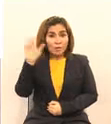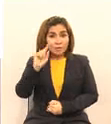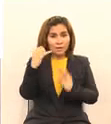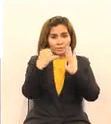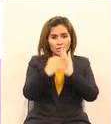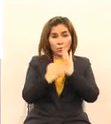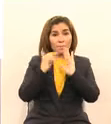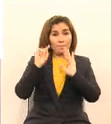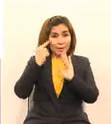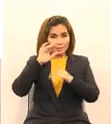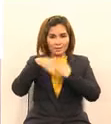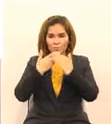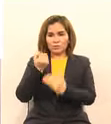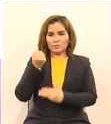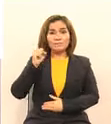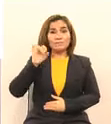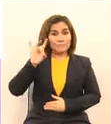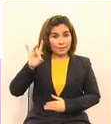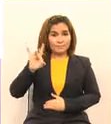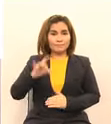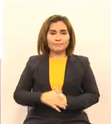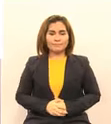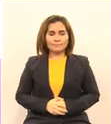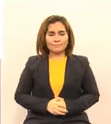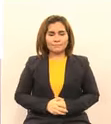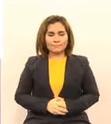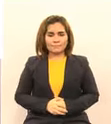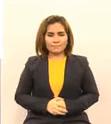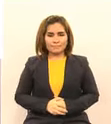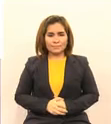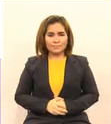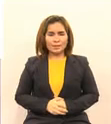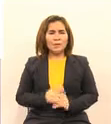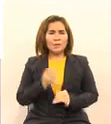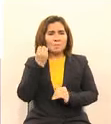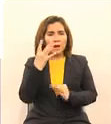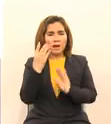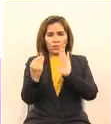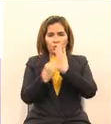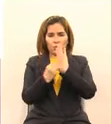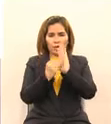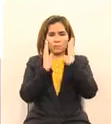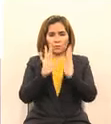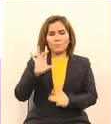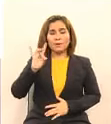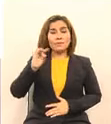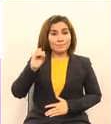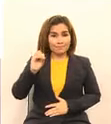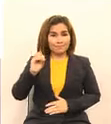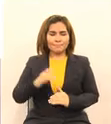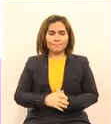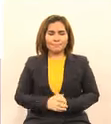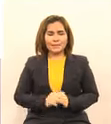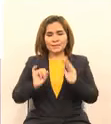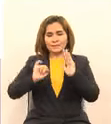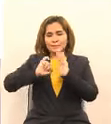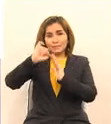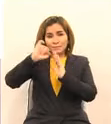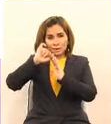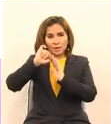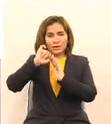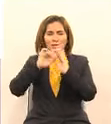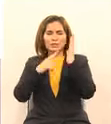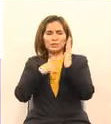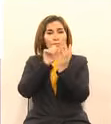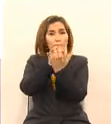18จังหวัดครับ18จังหวัดส่วนใหญ่ก็อยู่ที่กรุงเทพมหานครถึง80รายนะครับอยู่ที่เชียงใหม่อยู่